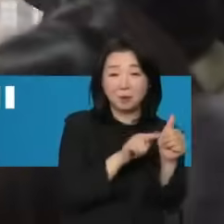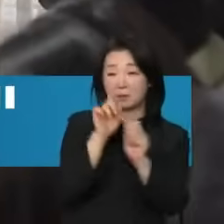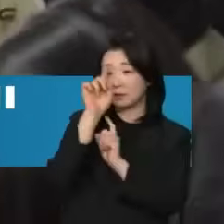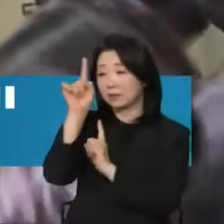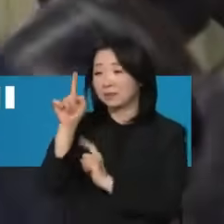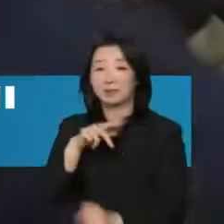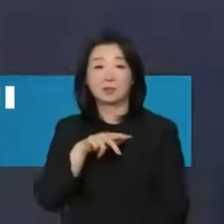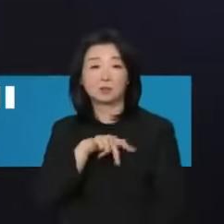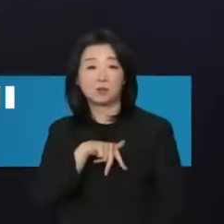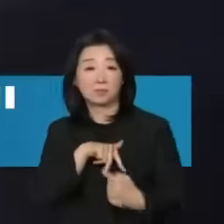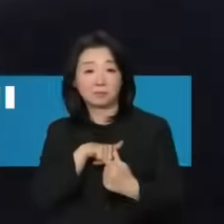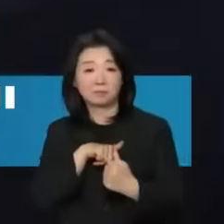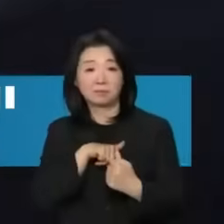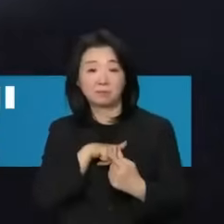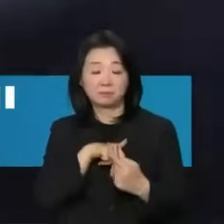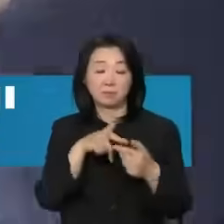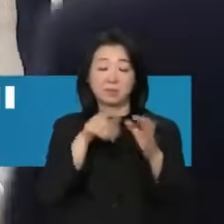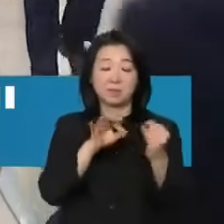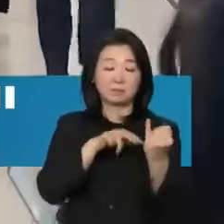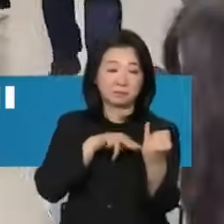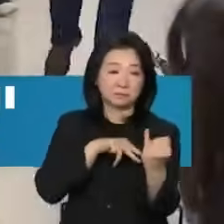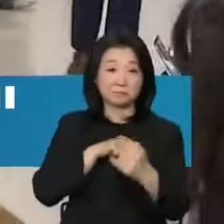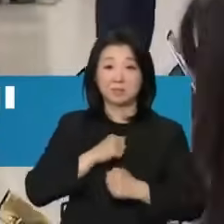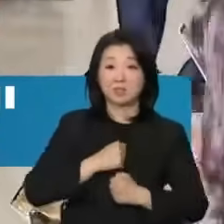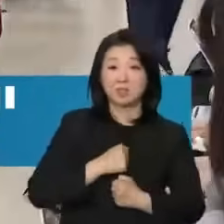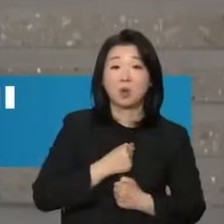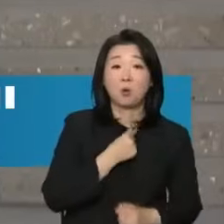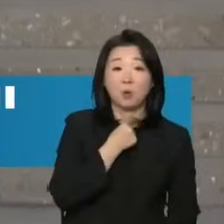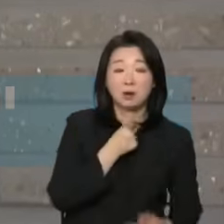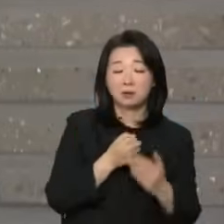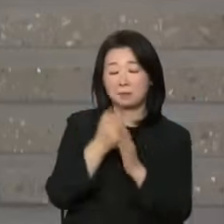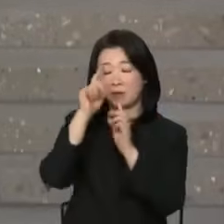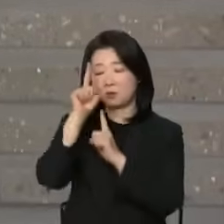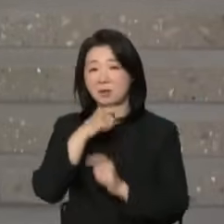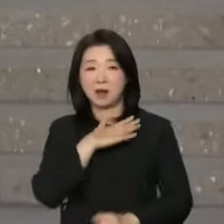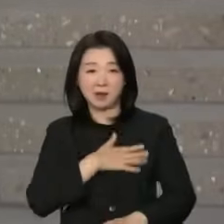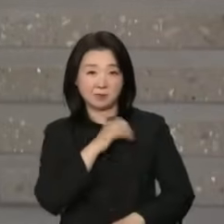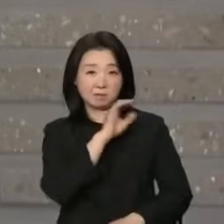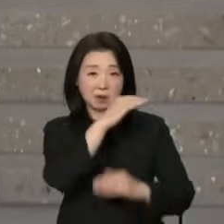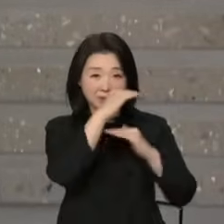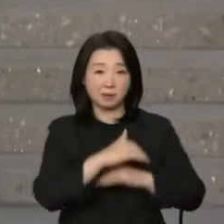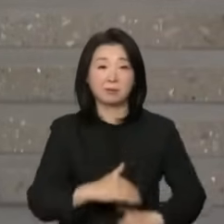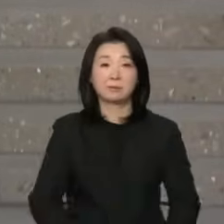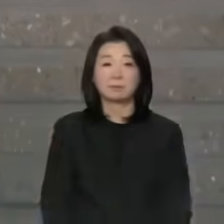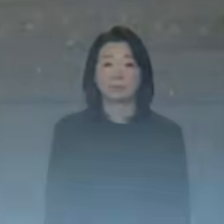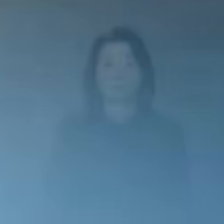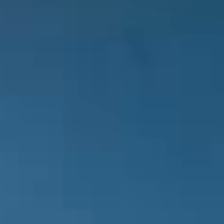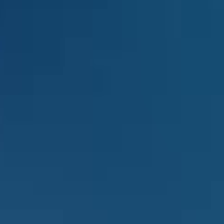이준석 의원에게 김영선 전 의원을 지키라고 하자 이 의원이 알겠다고 말한 내용이 담겨 있습니다.